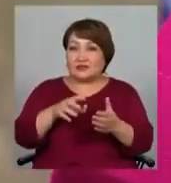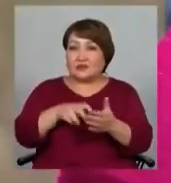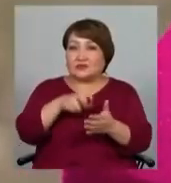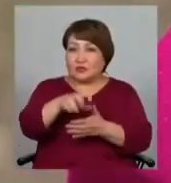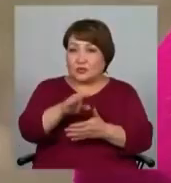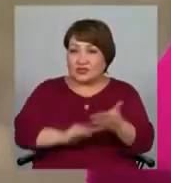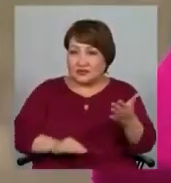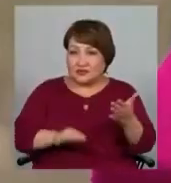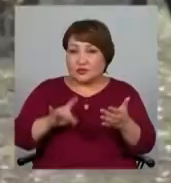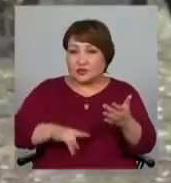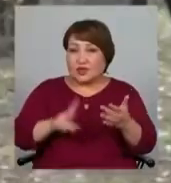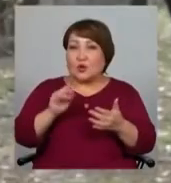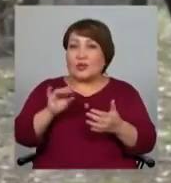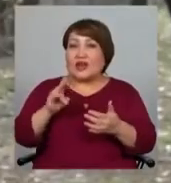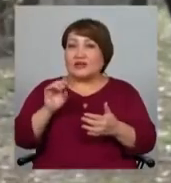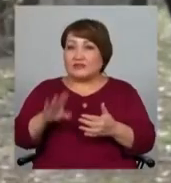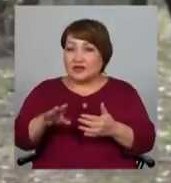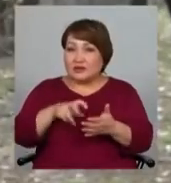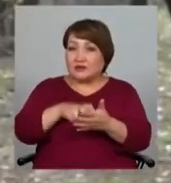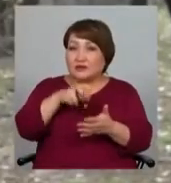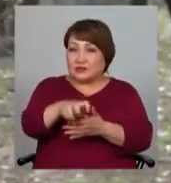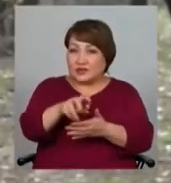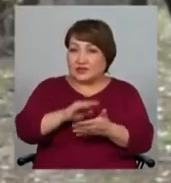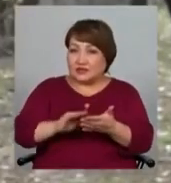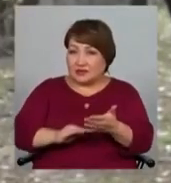береді. Сөйтіп болғысы